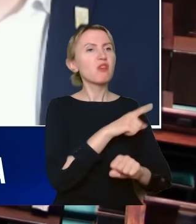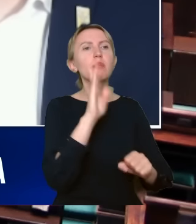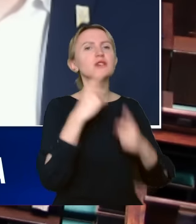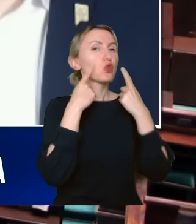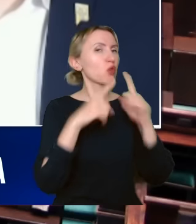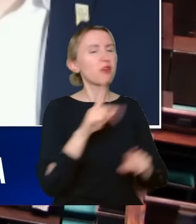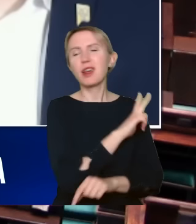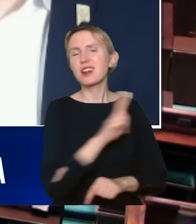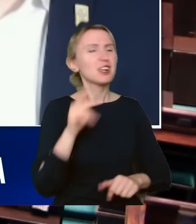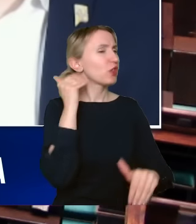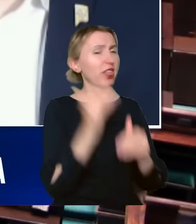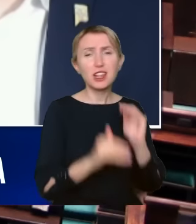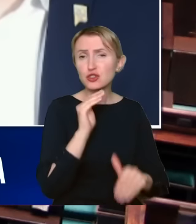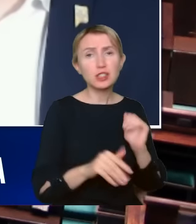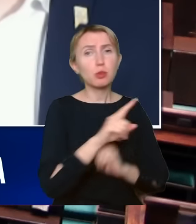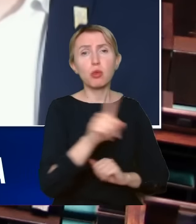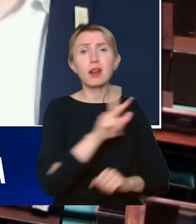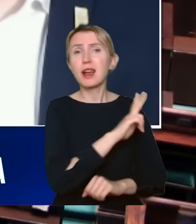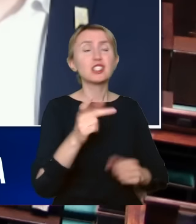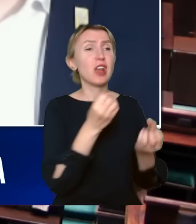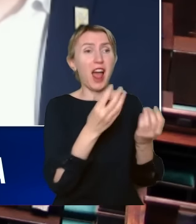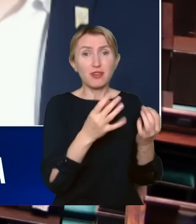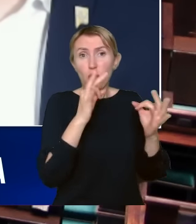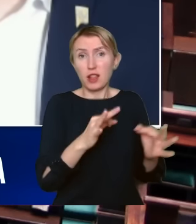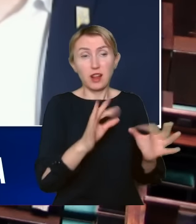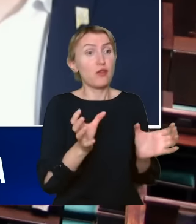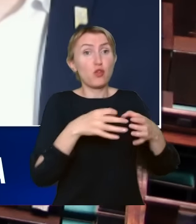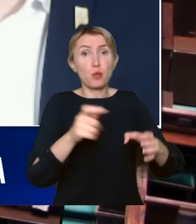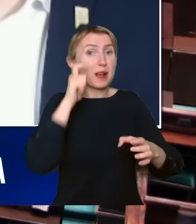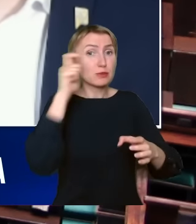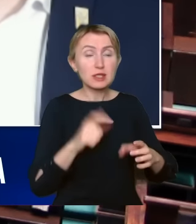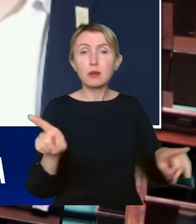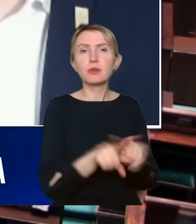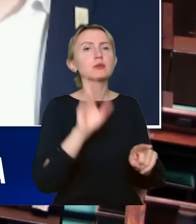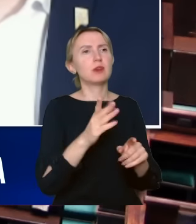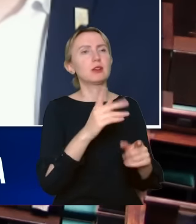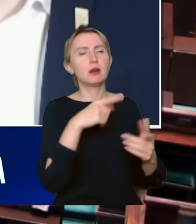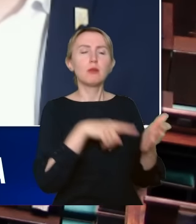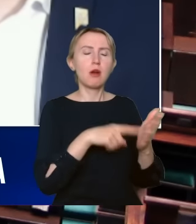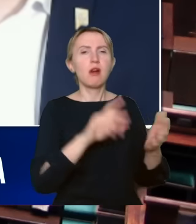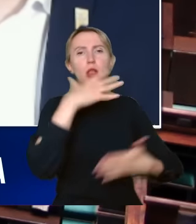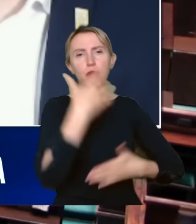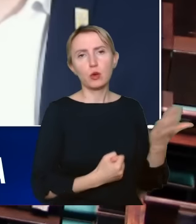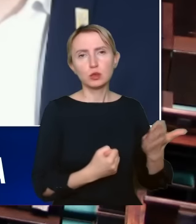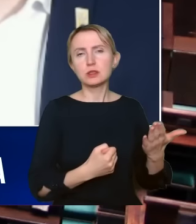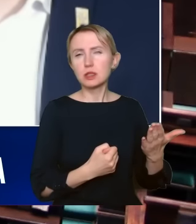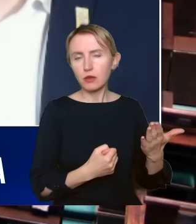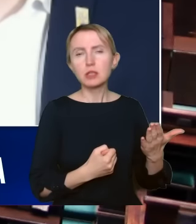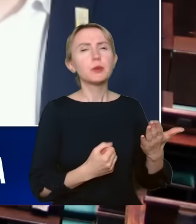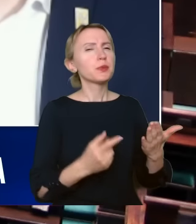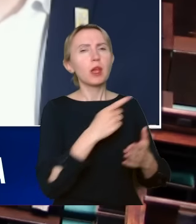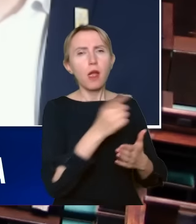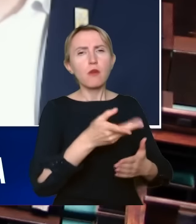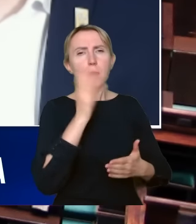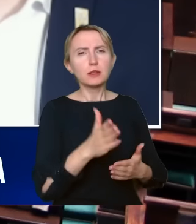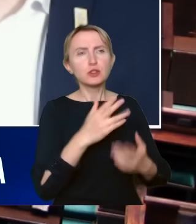za każde nieszczęście, ponieważ wszyscy adwokaci teraz, także w grupach przestępczych, będą powoływać się na to, ale co zrobił jest Bodnar. Grupa przestępcza właśnie. I to wy będziecie